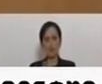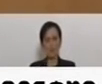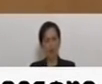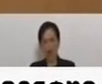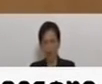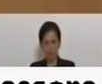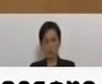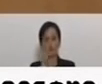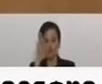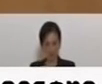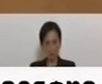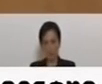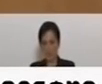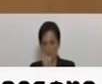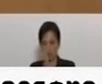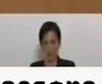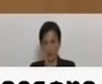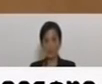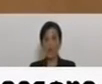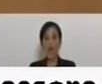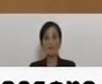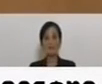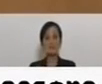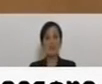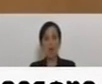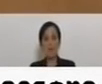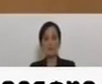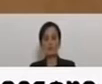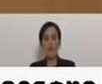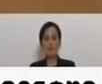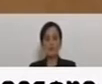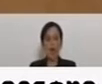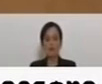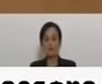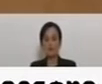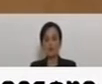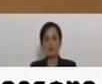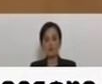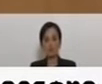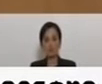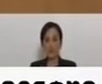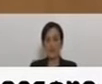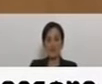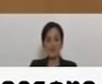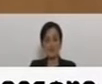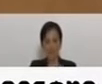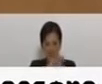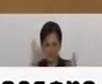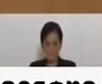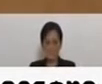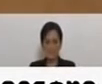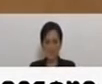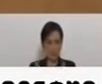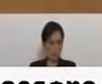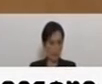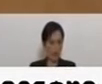აუცილებლად დასრულდება გამარჯვებით. ეს გამარჯვება კი ასოცირდება ქვეყნის ტერიტორიული მთლიანობის აღდგენასა